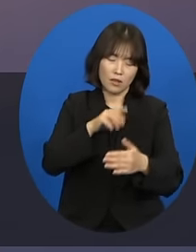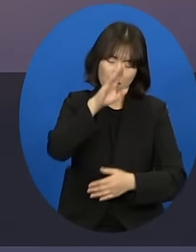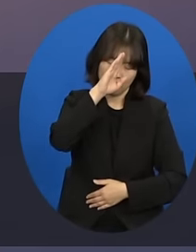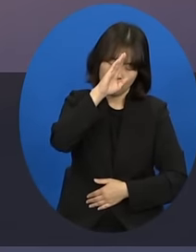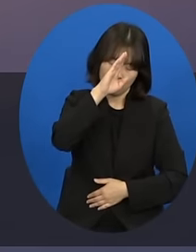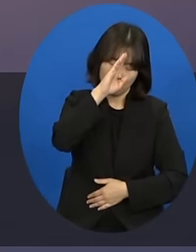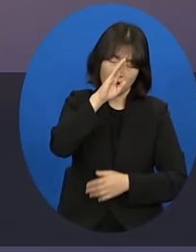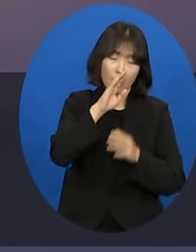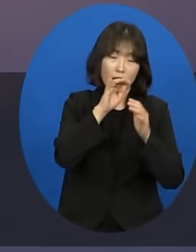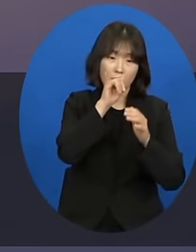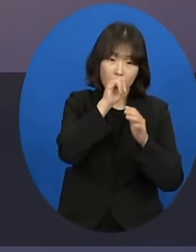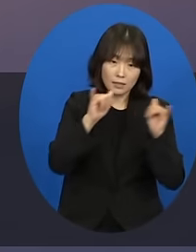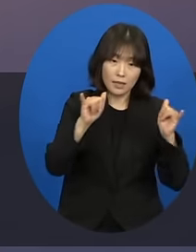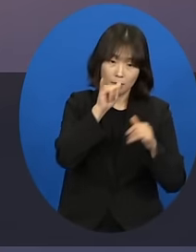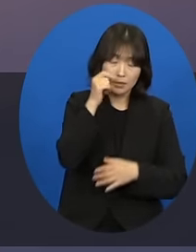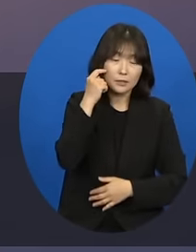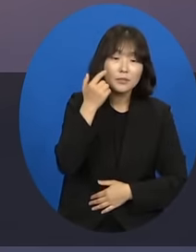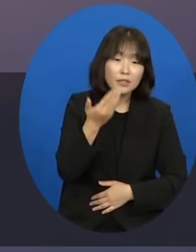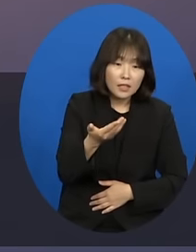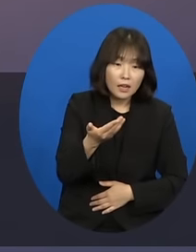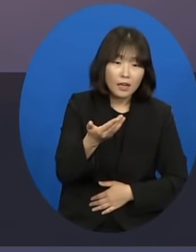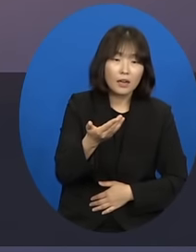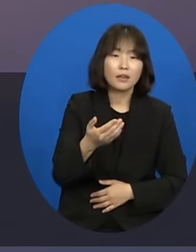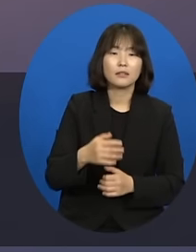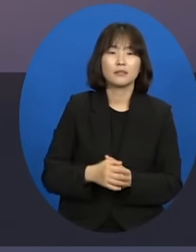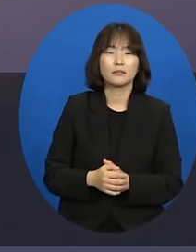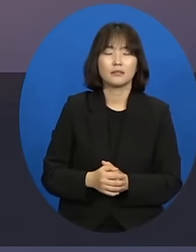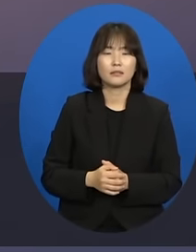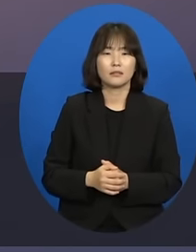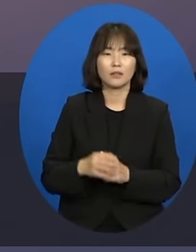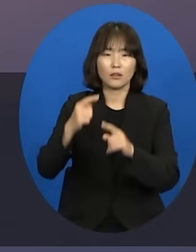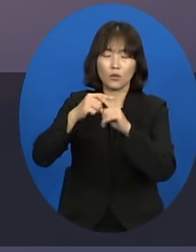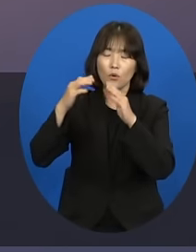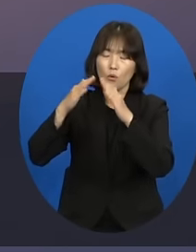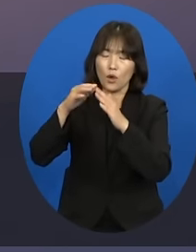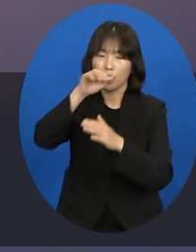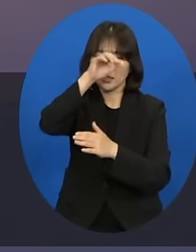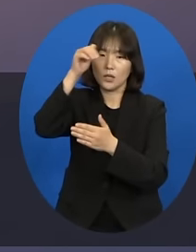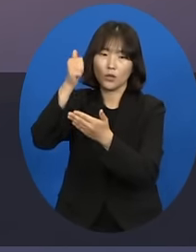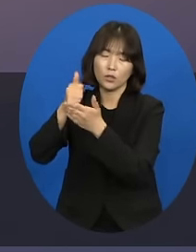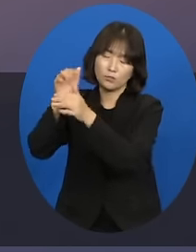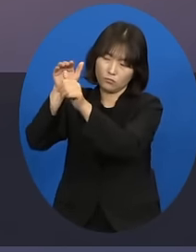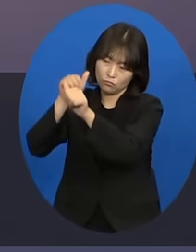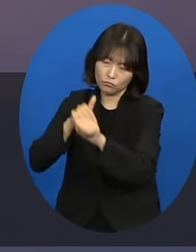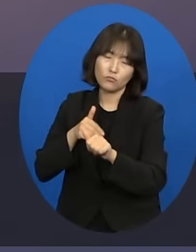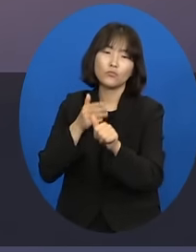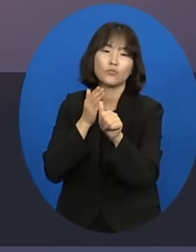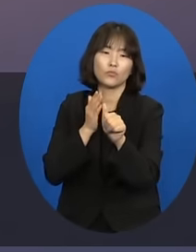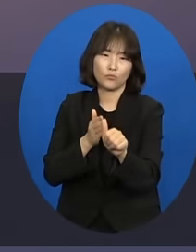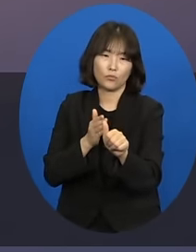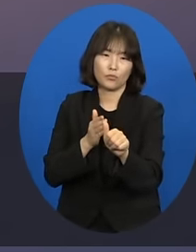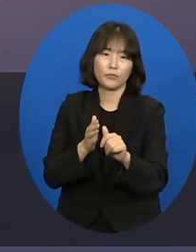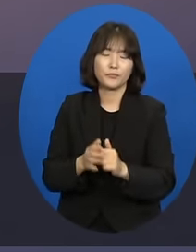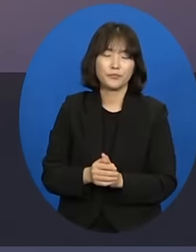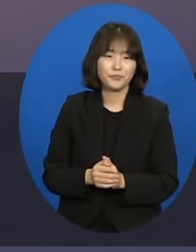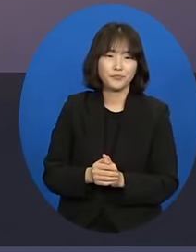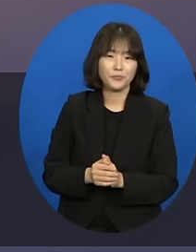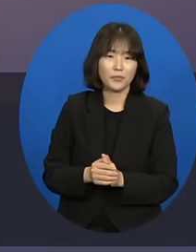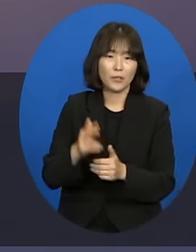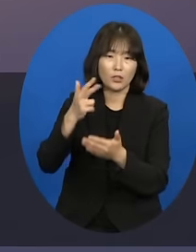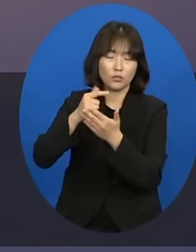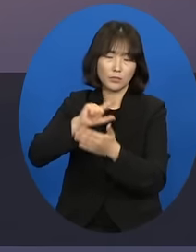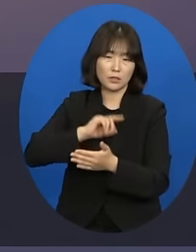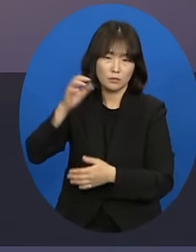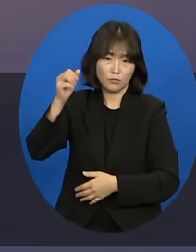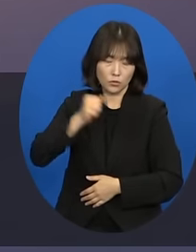사람이 있습니까? 교회의 어른들, 교회 리더분들을 부르십시오. 그 다음, 주님의 이름으로